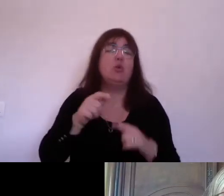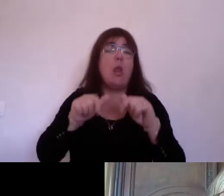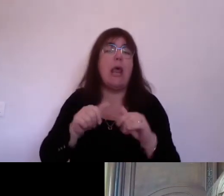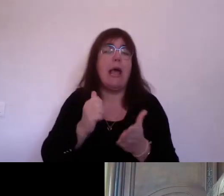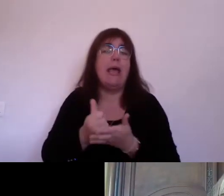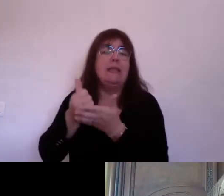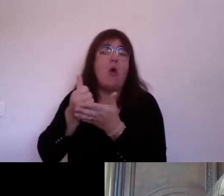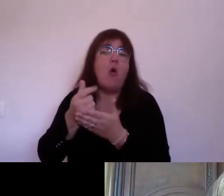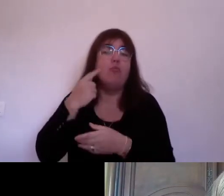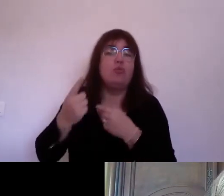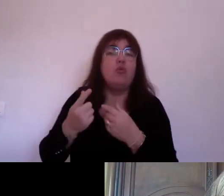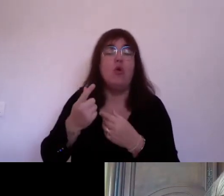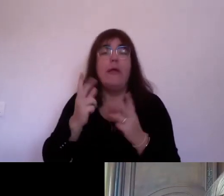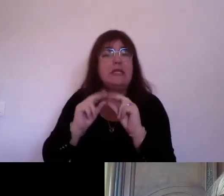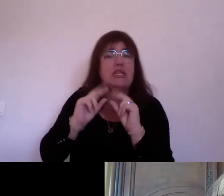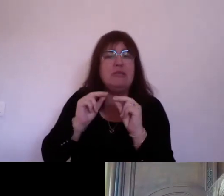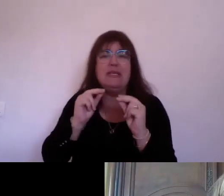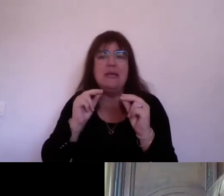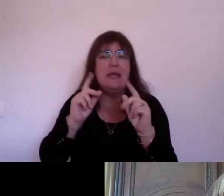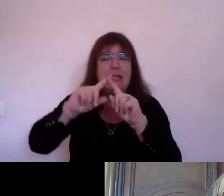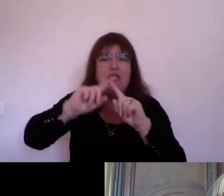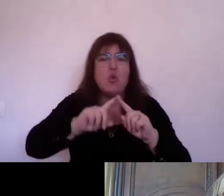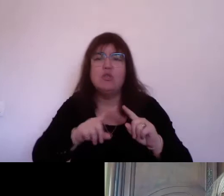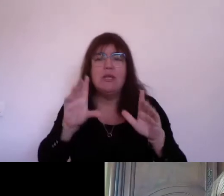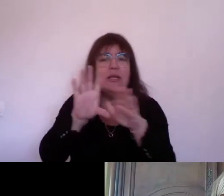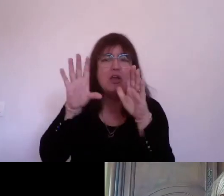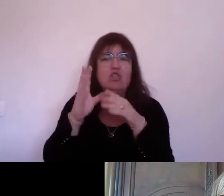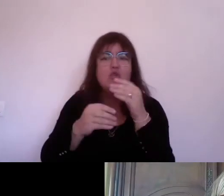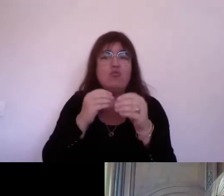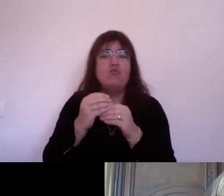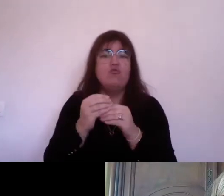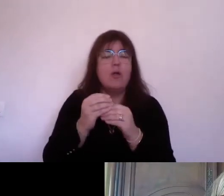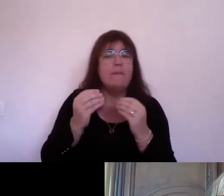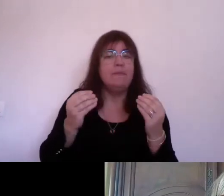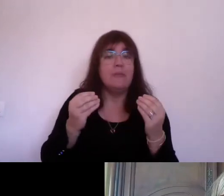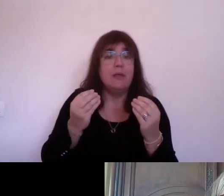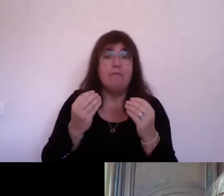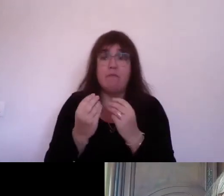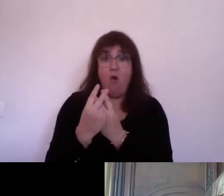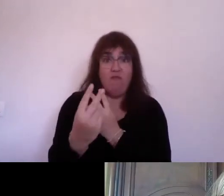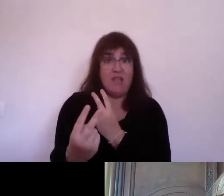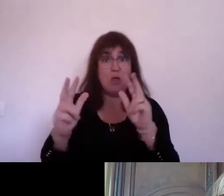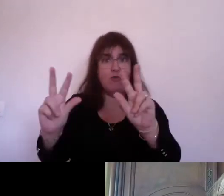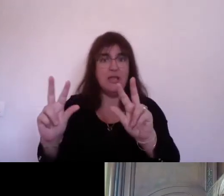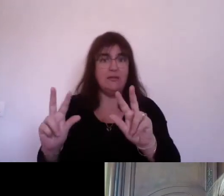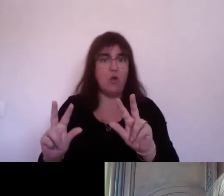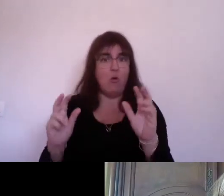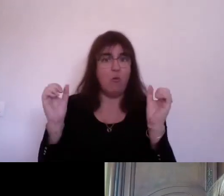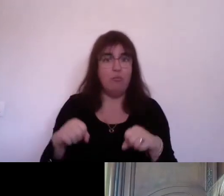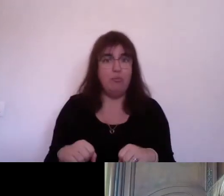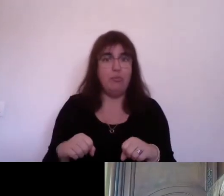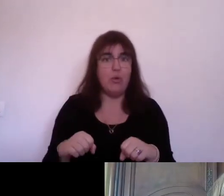soit l'audiodescription, soit la capture d'écran, devant notre ordinateur, nous avons pu